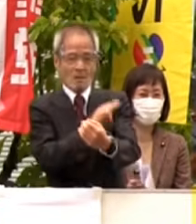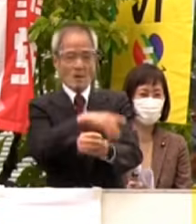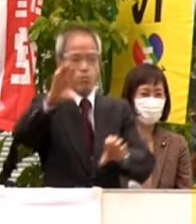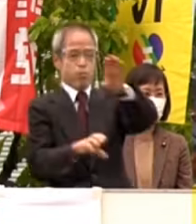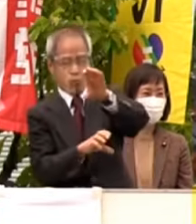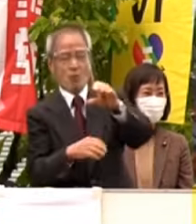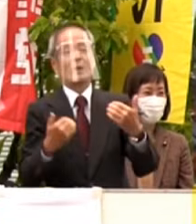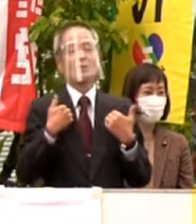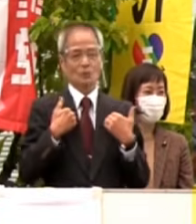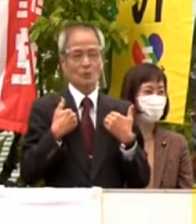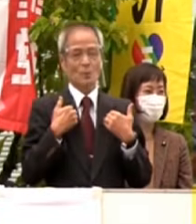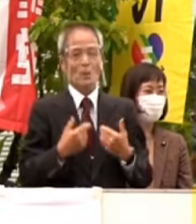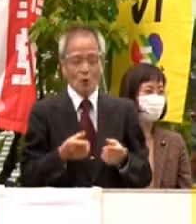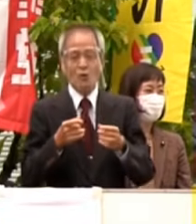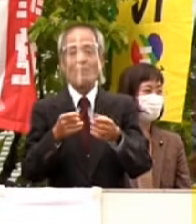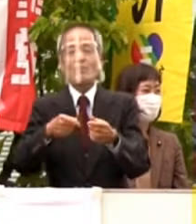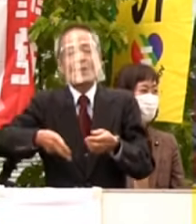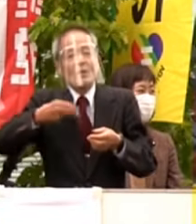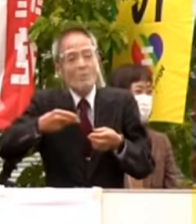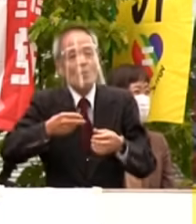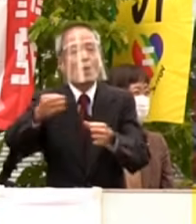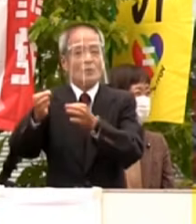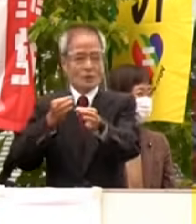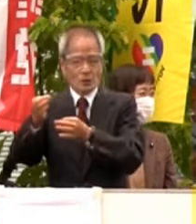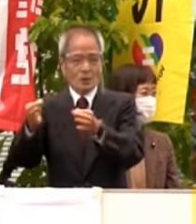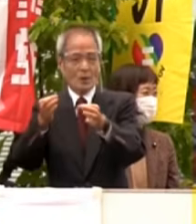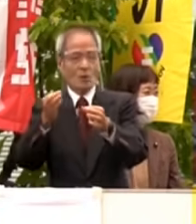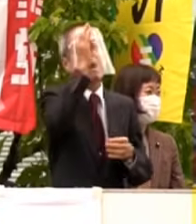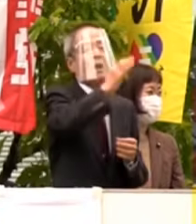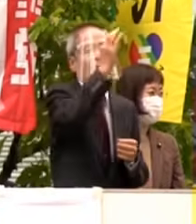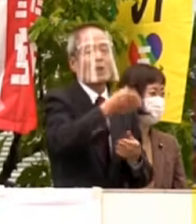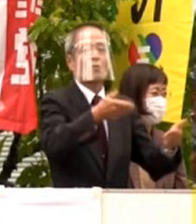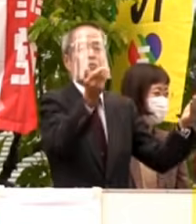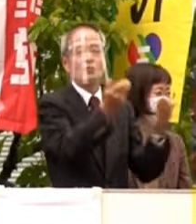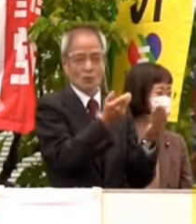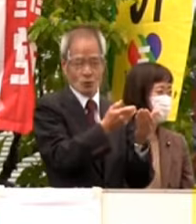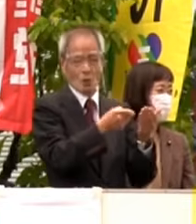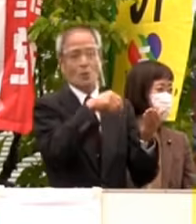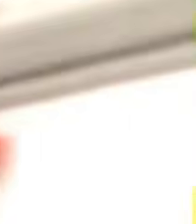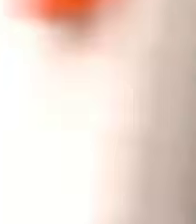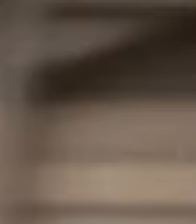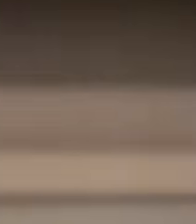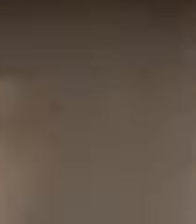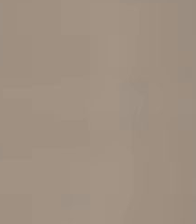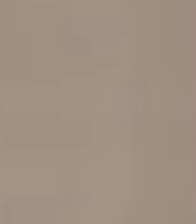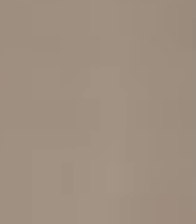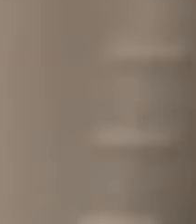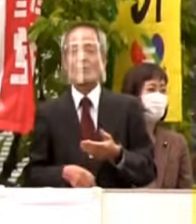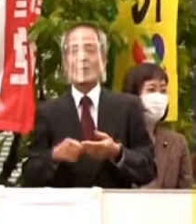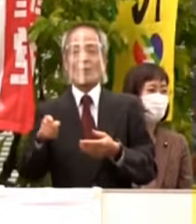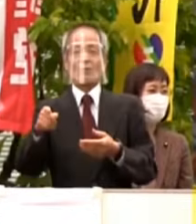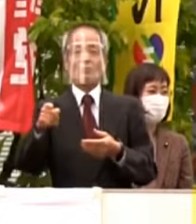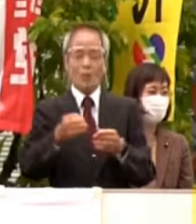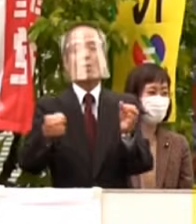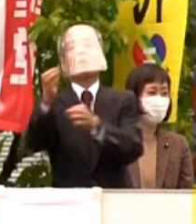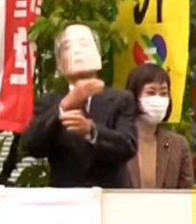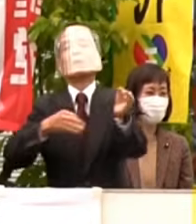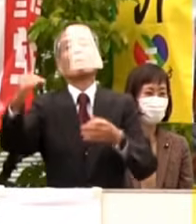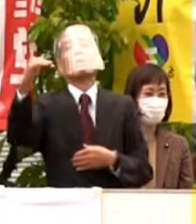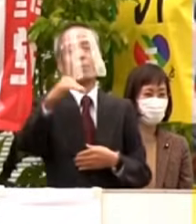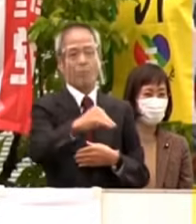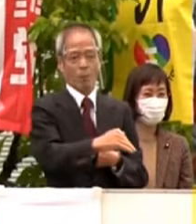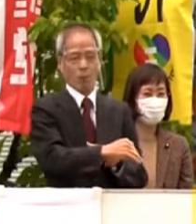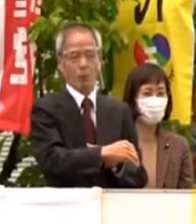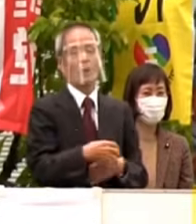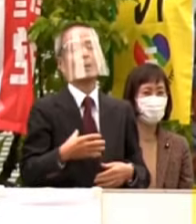食業、そして観光業だけではなくって、すべての産業が IT 産業以外のすべての産業が経済が冷え込んでいる